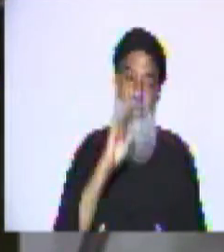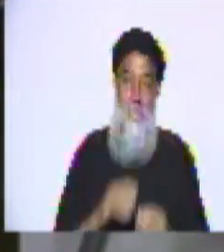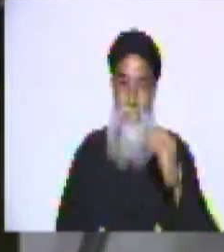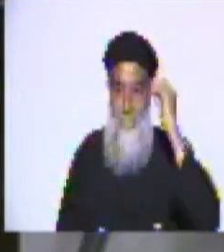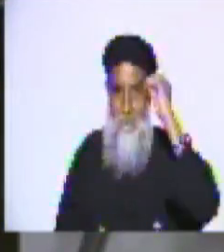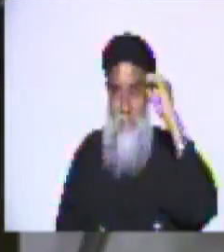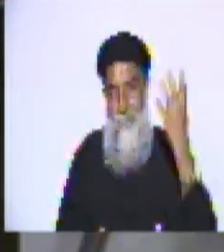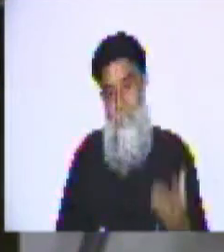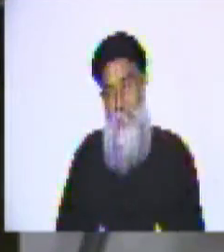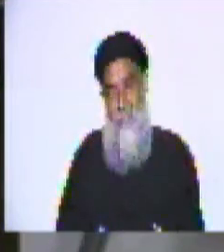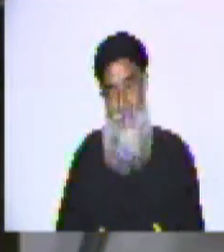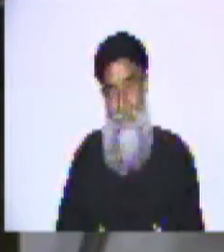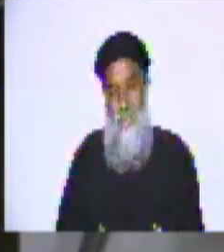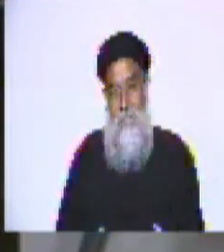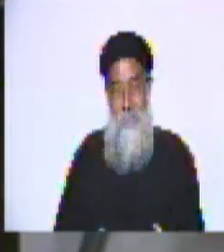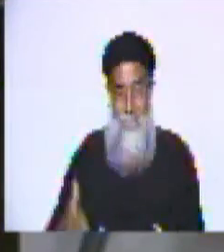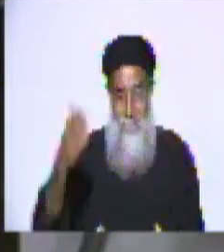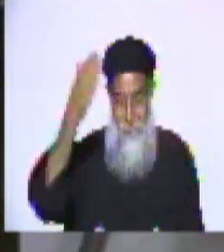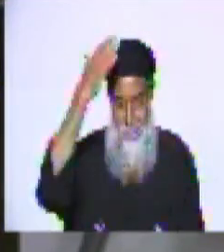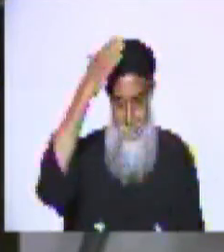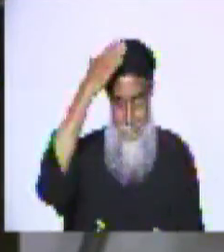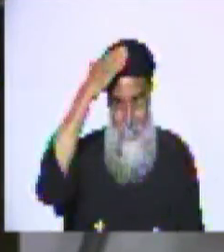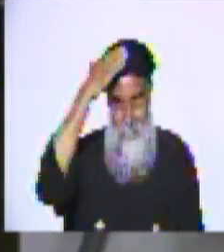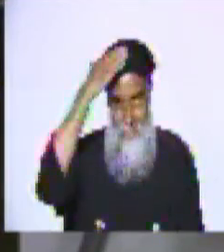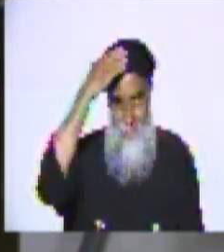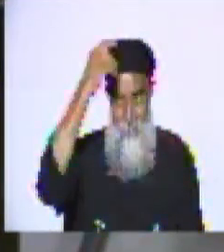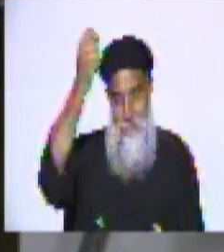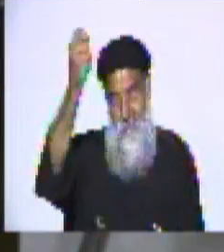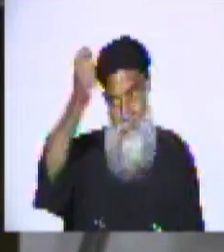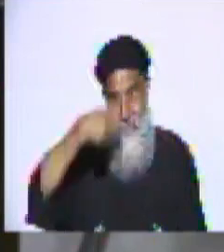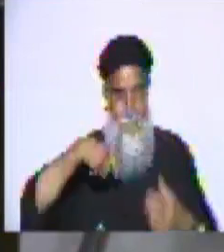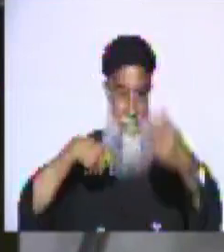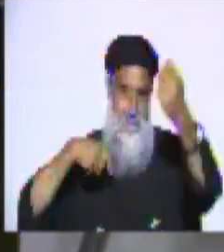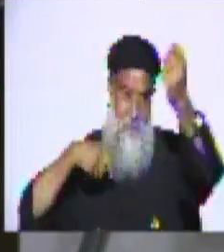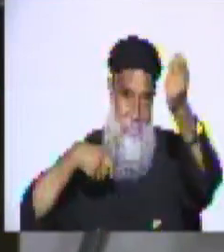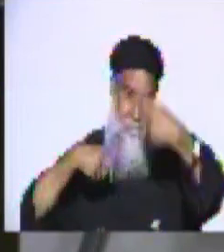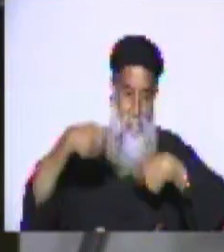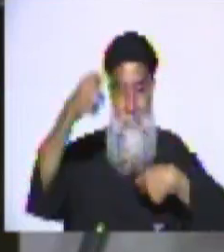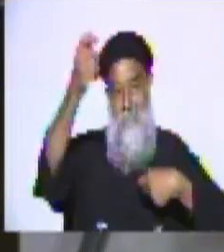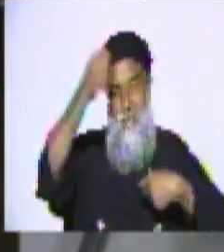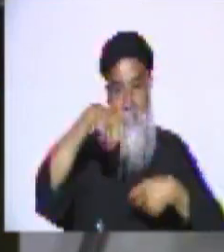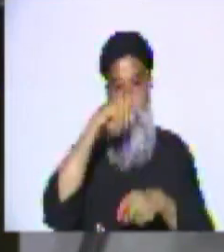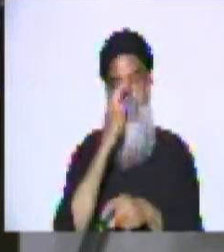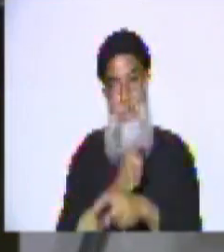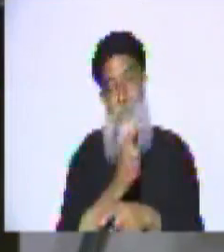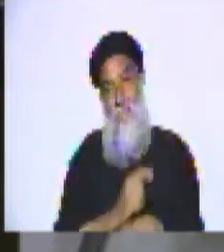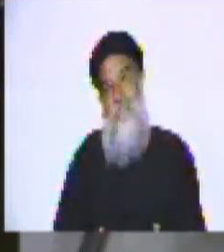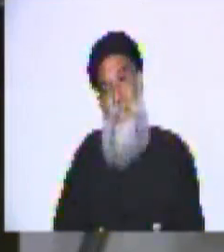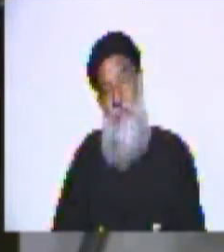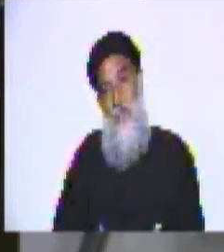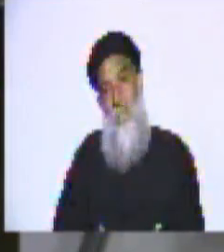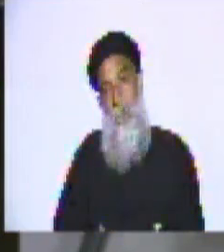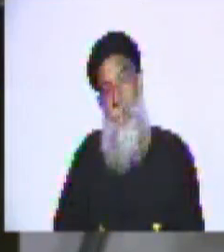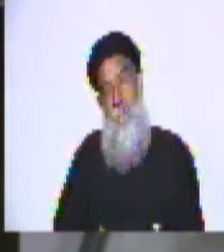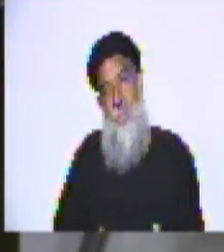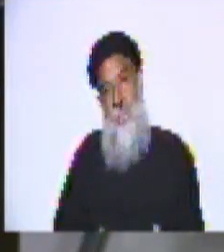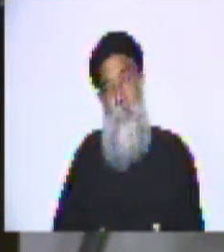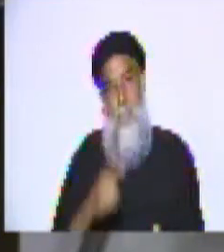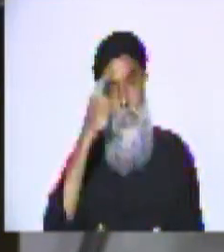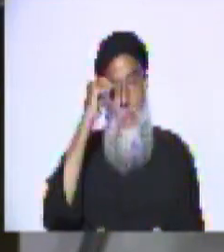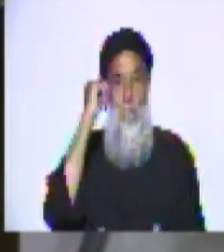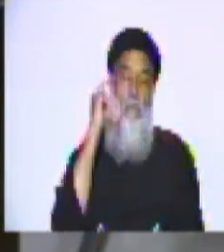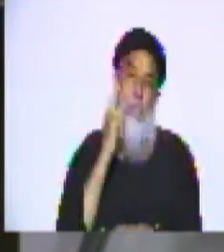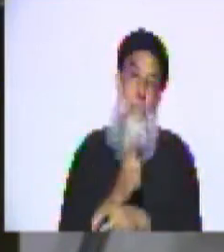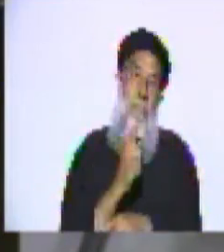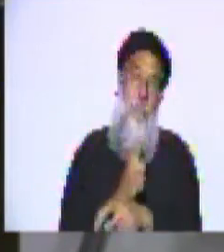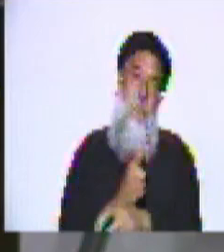نالوا نفس كرامة الإرسالية. يعني صحيح معلمنا بولس